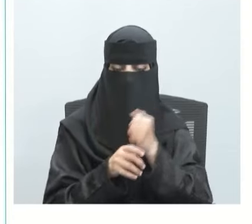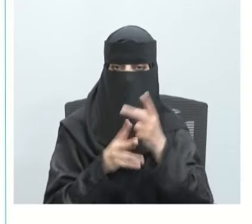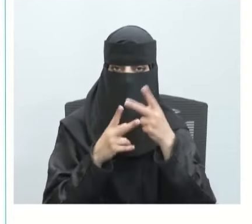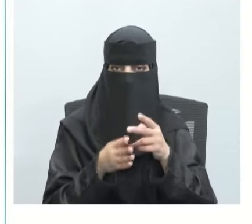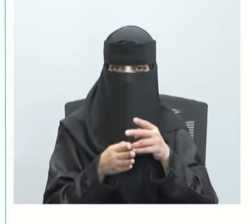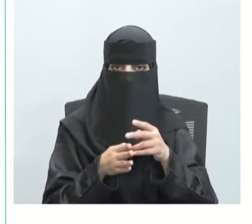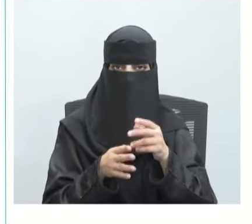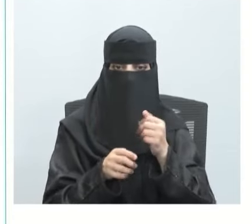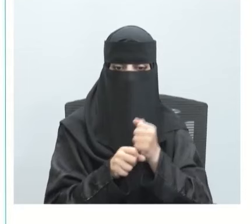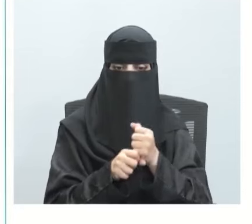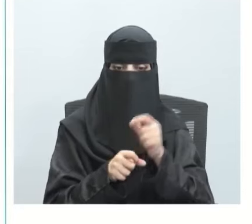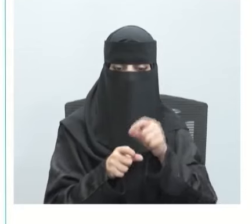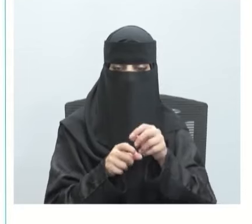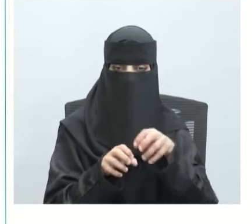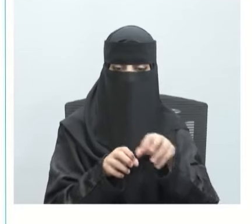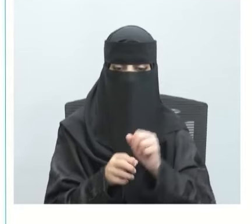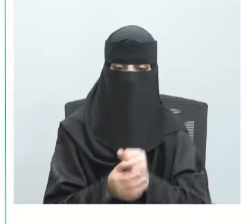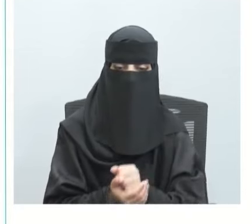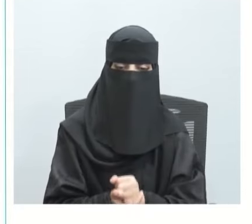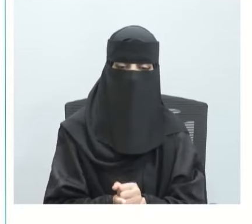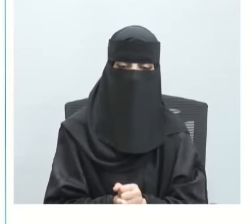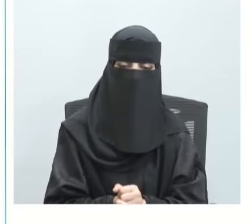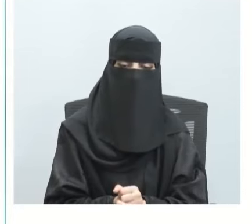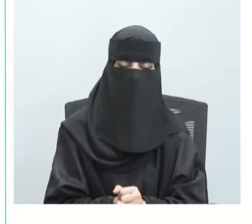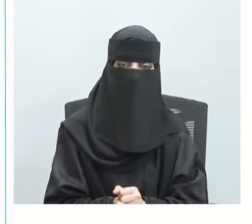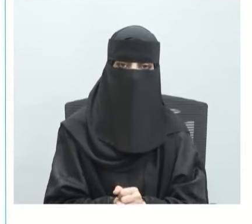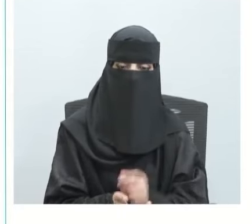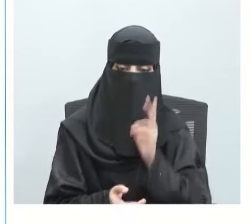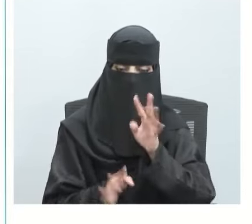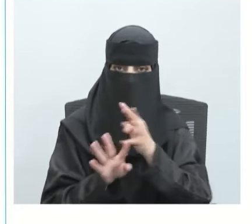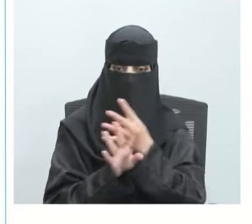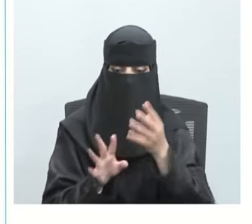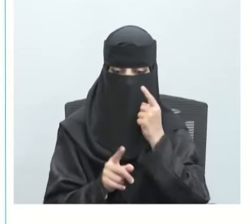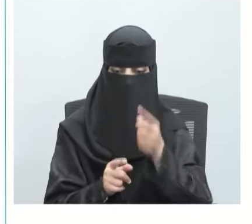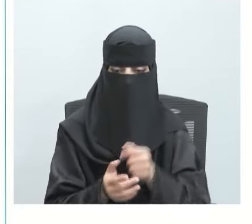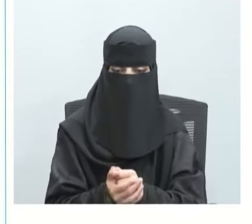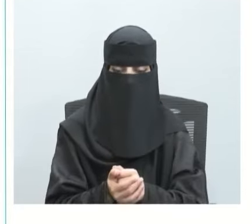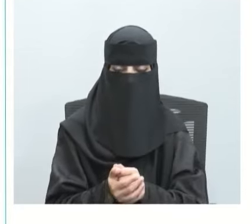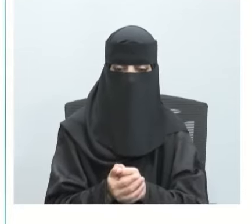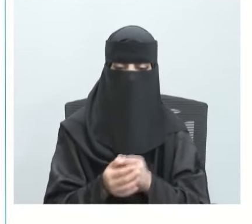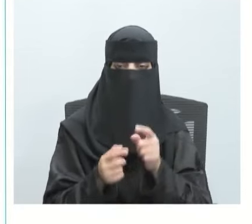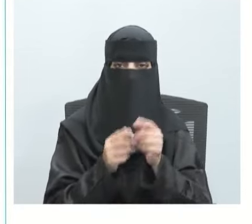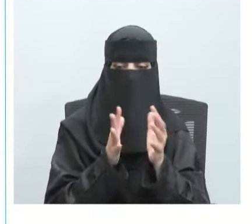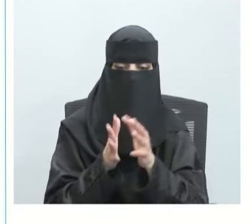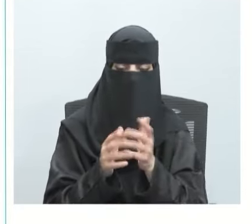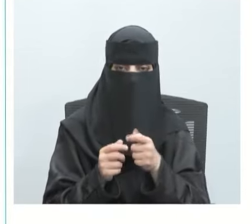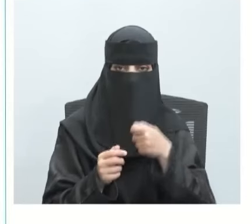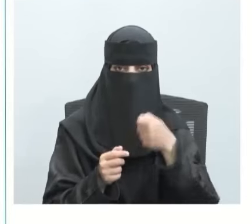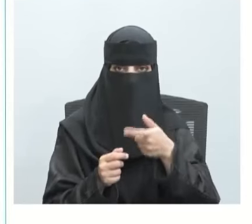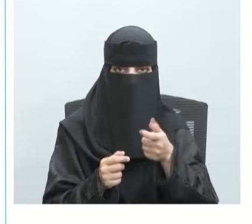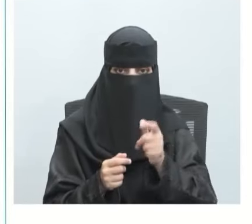لاعداد لاعدادها في الفقرات التاليه نلاحظ هنا هذا الدخل وكيفيه توزيعه